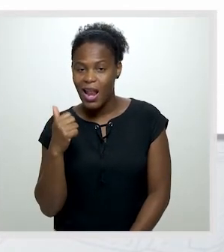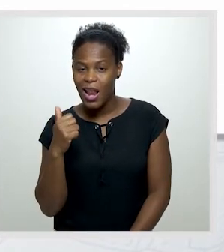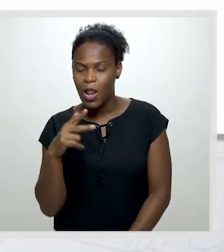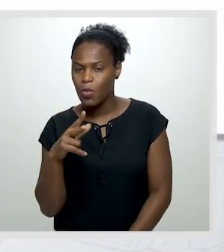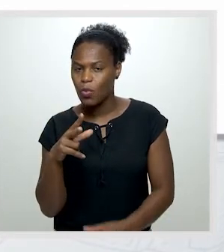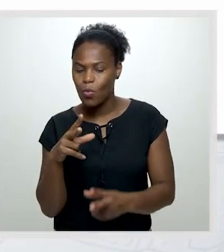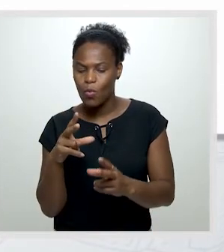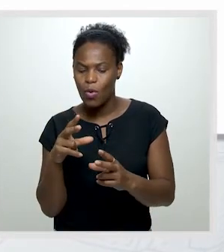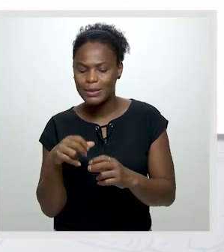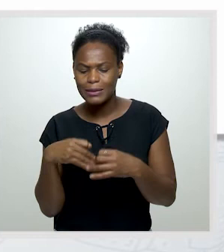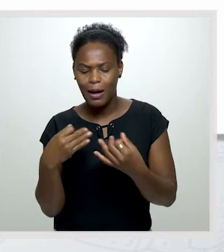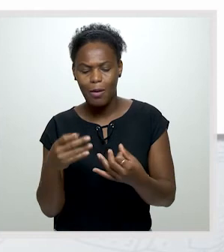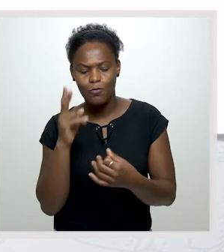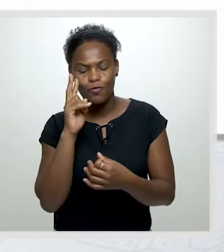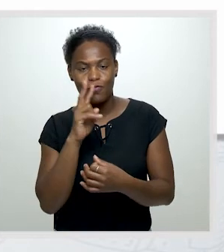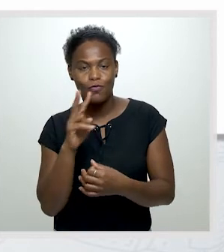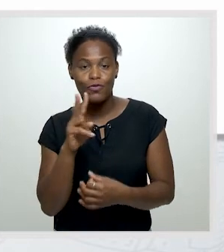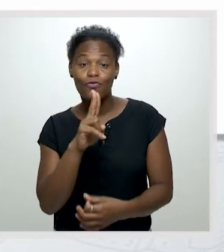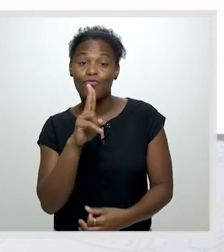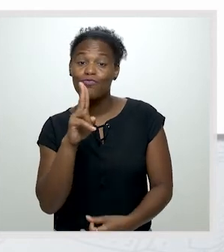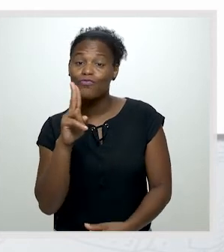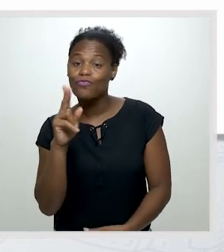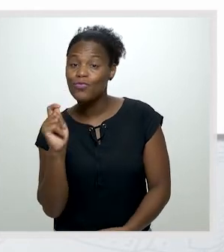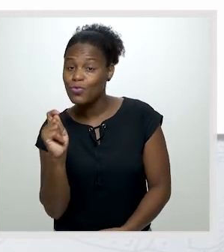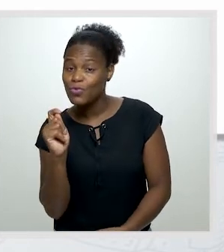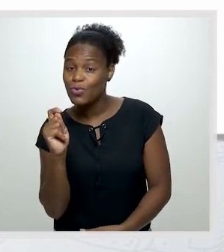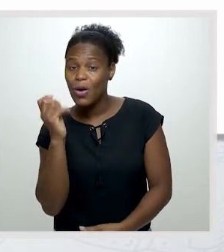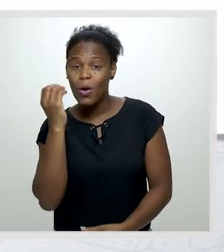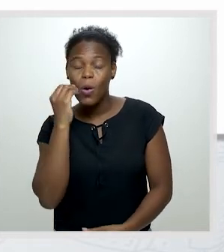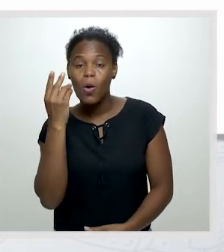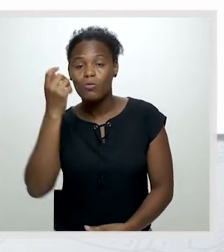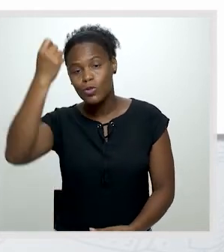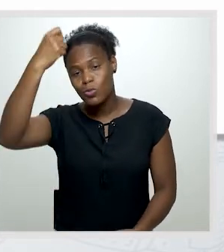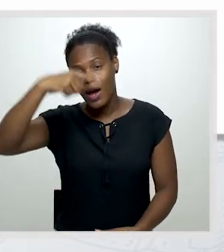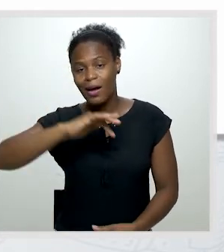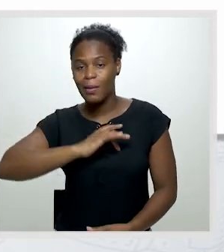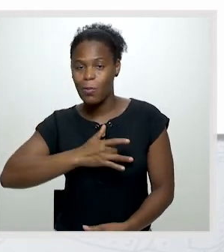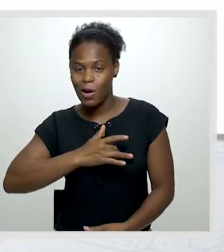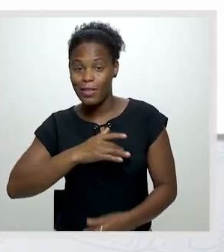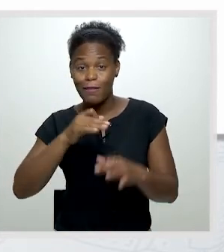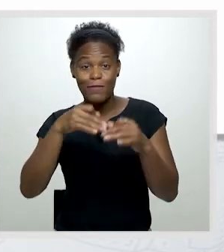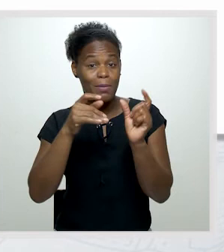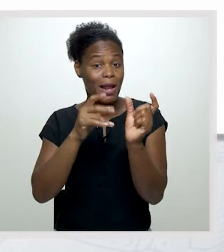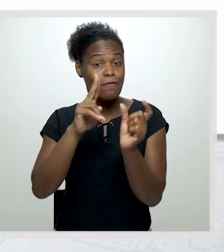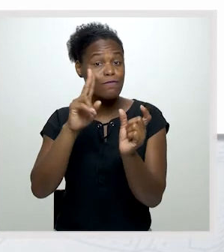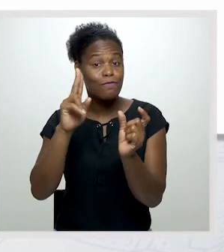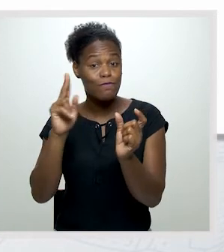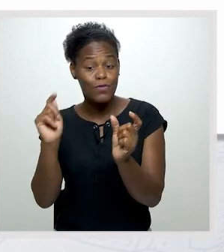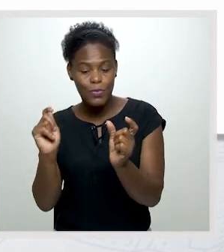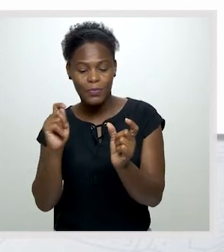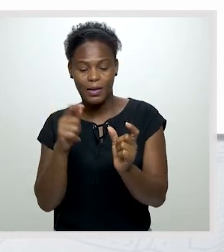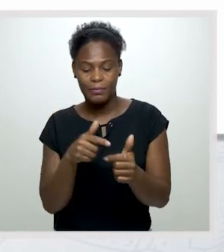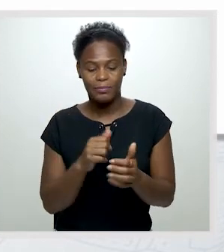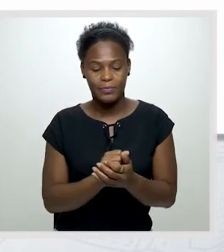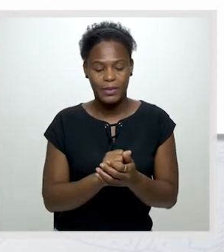une histoire d'amour. Terminaison E. Son énergie, il l'a aussi consacrée